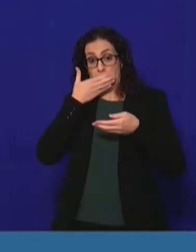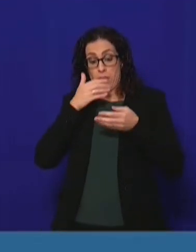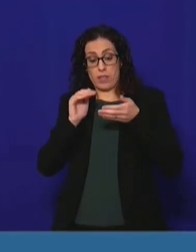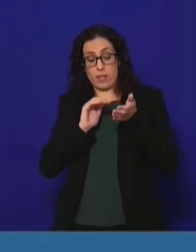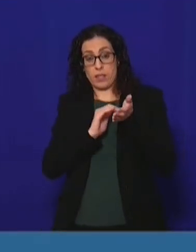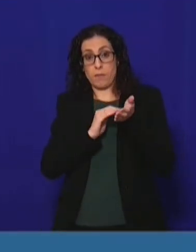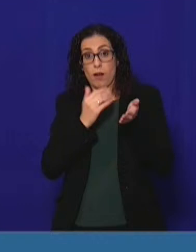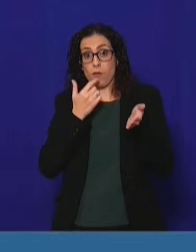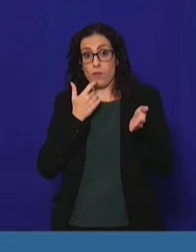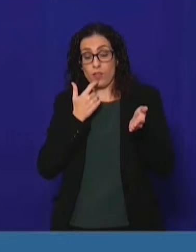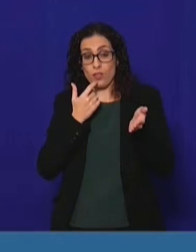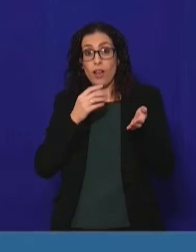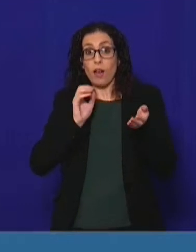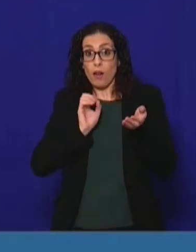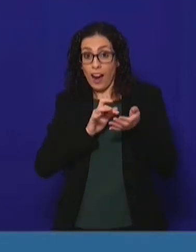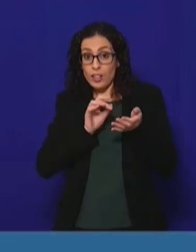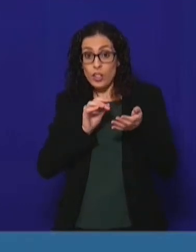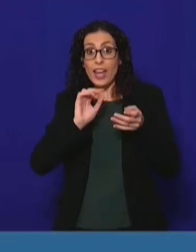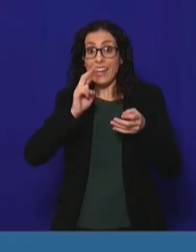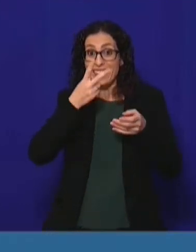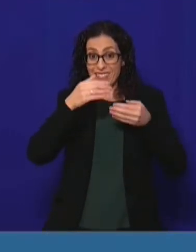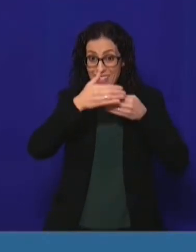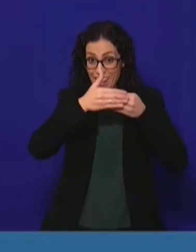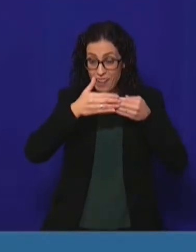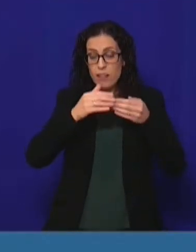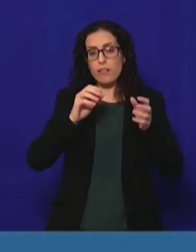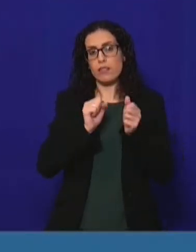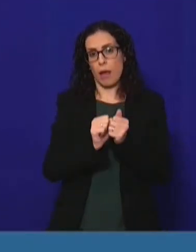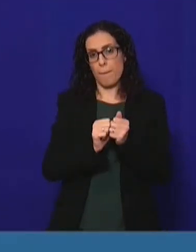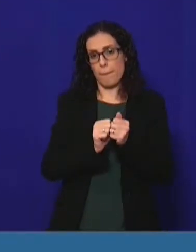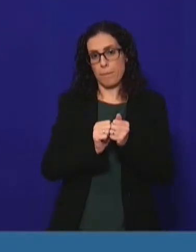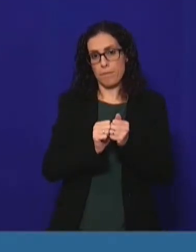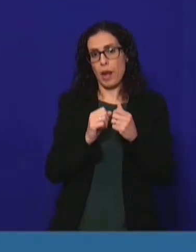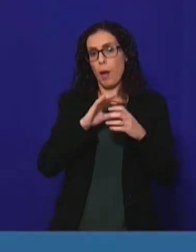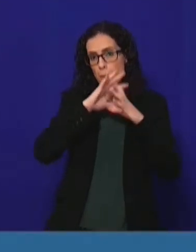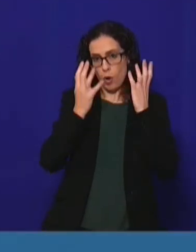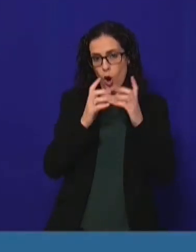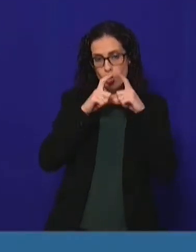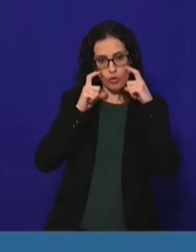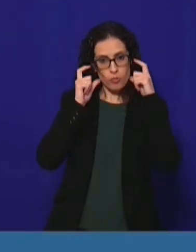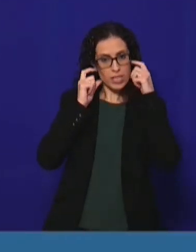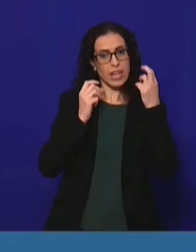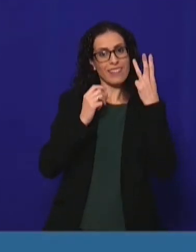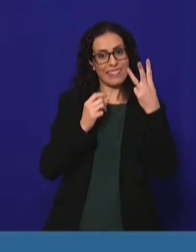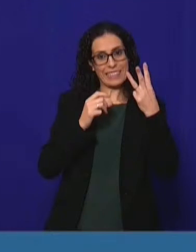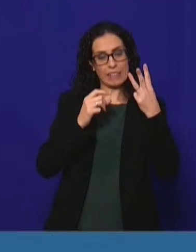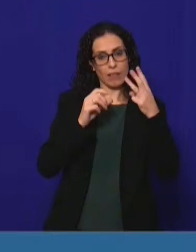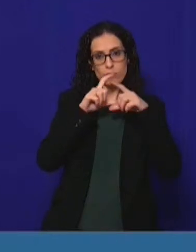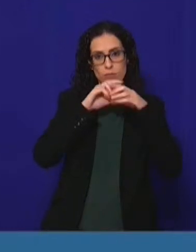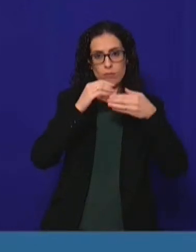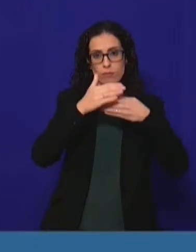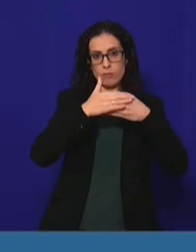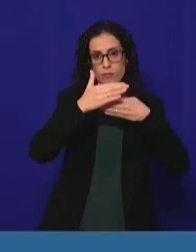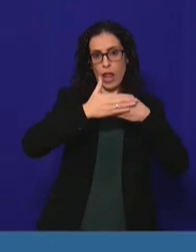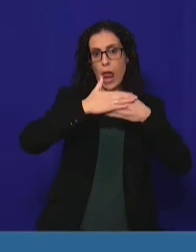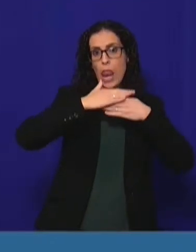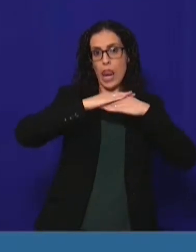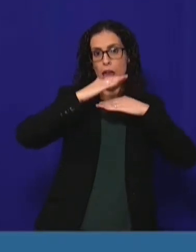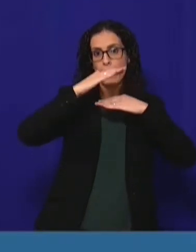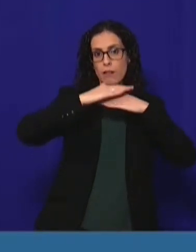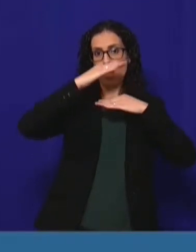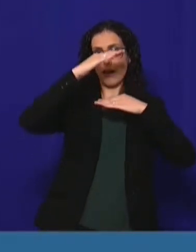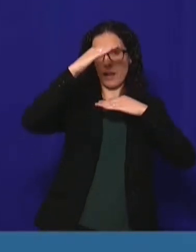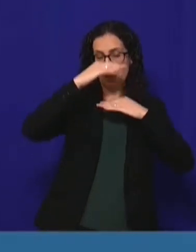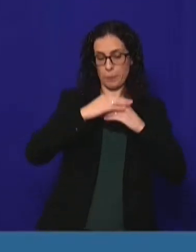allura dan l-aħjar drab għandu jkun tal-propylene. U wkoll l-Għaqda Dinjija tas-Saħħa diġà tenniet ukoll bħalma konna wkoll